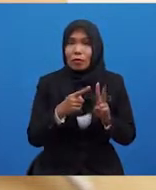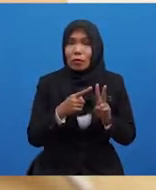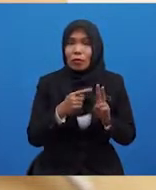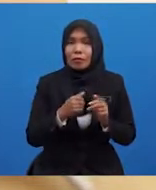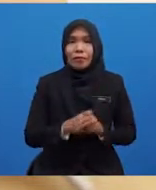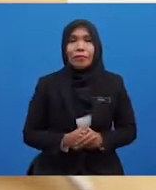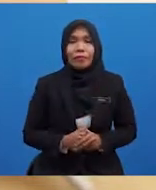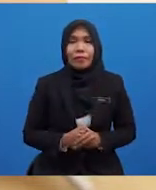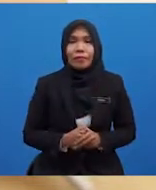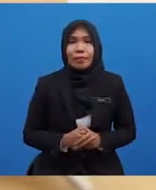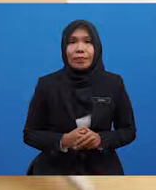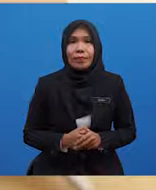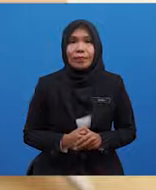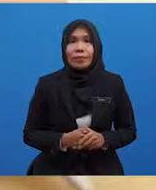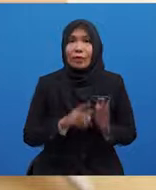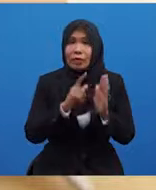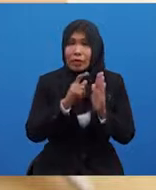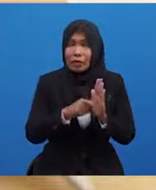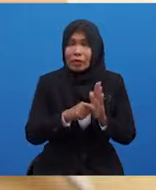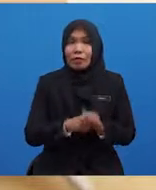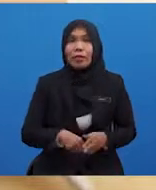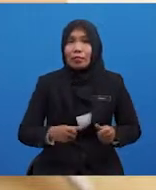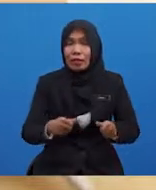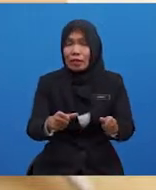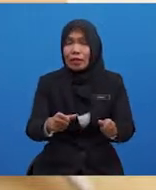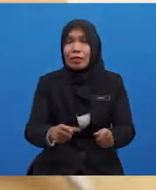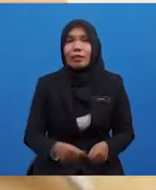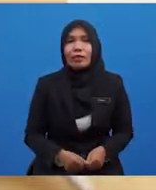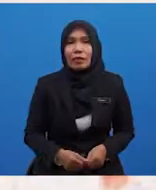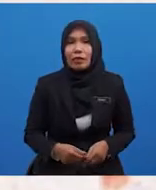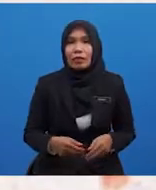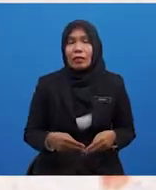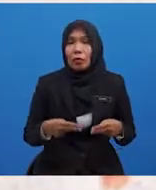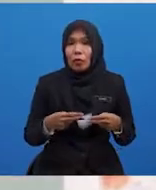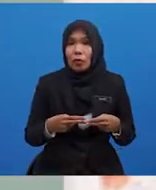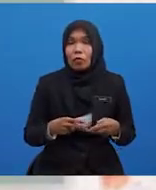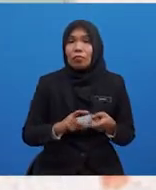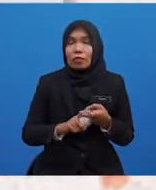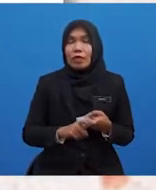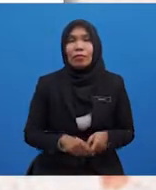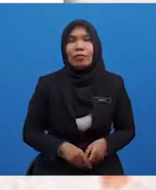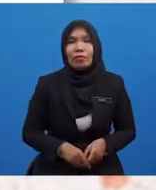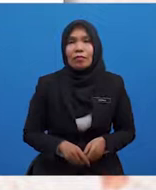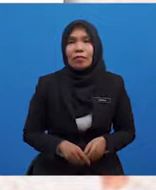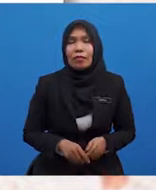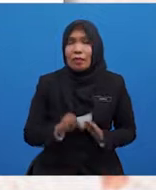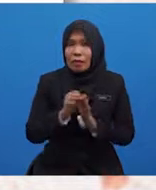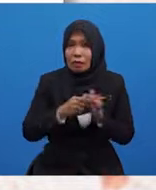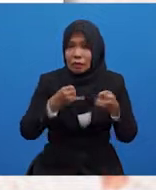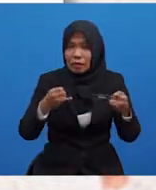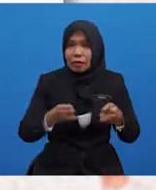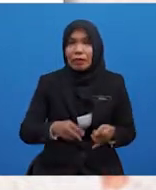proses. Carta alih hubung kait adalah sejenis rajah yang mewakili suatu set